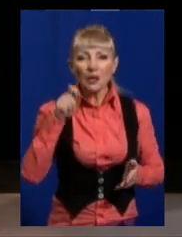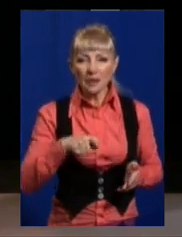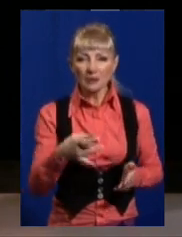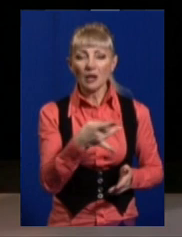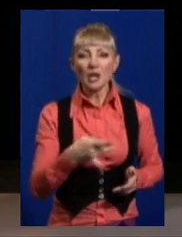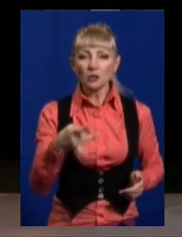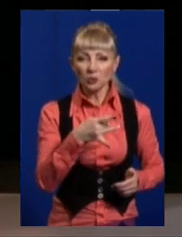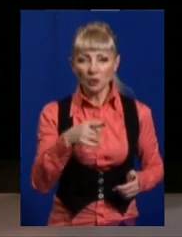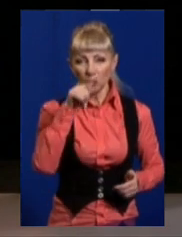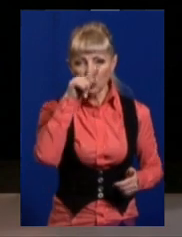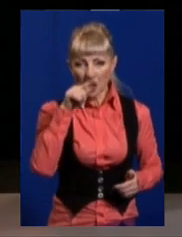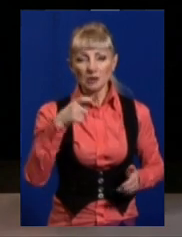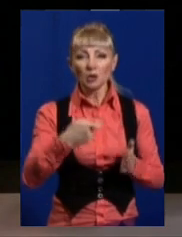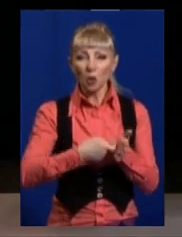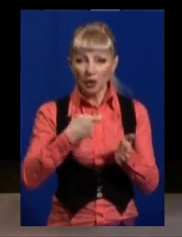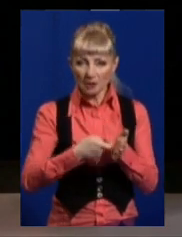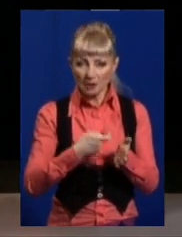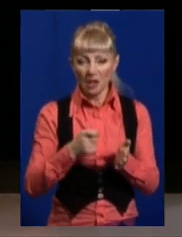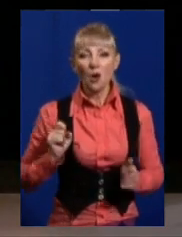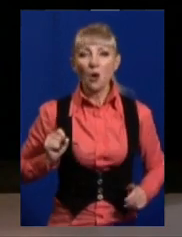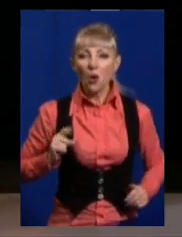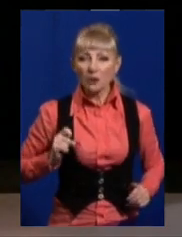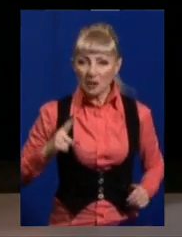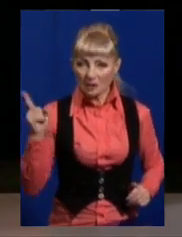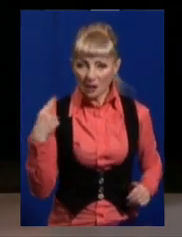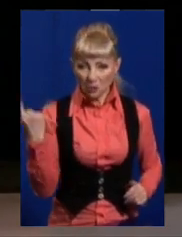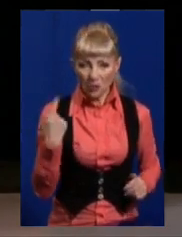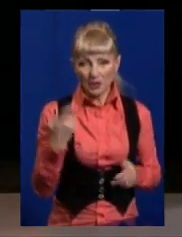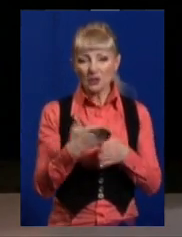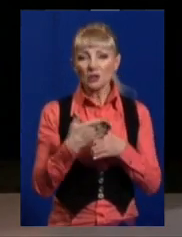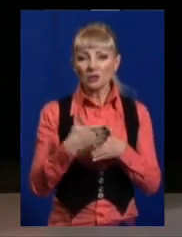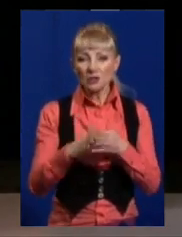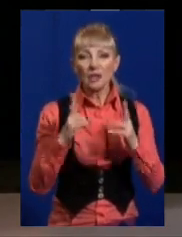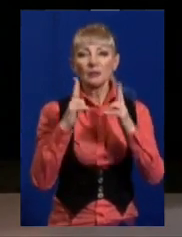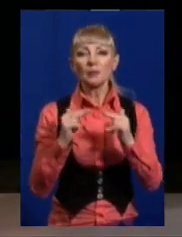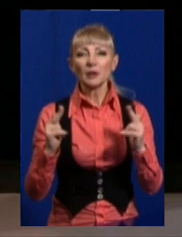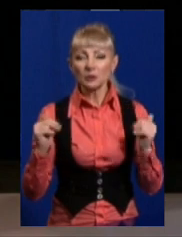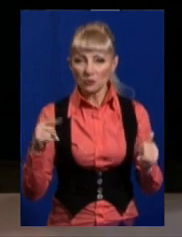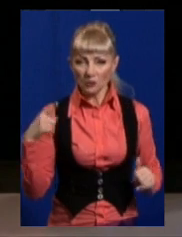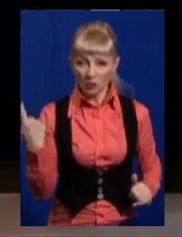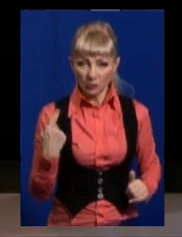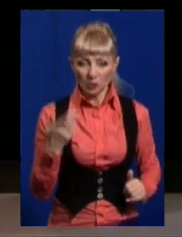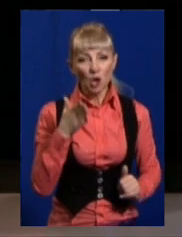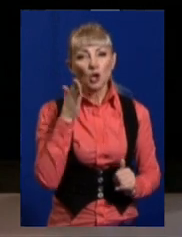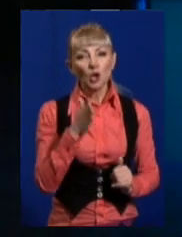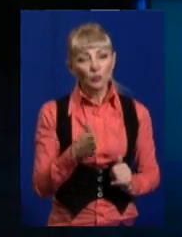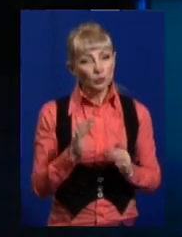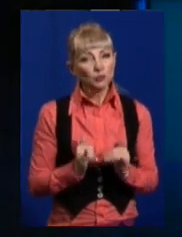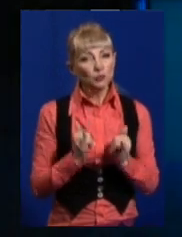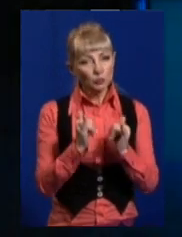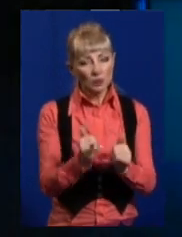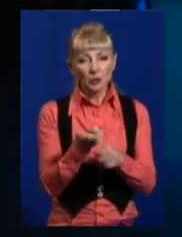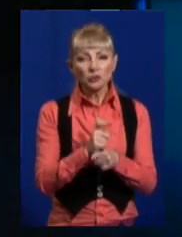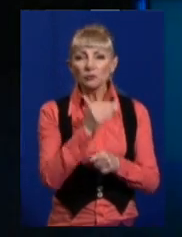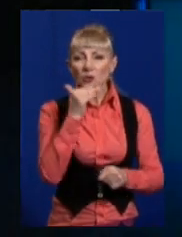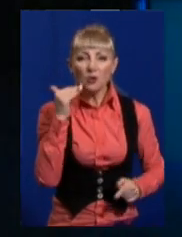районам Луганської, Донецької області, Одеської області, частково Дніпропетровської області, буде приділено дуже багато